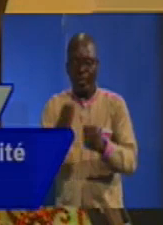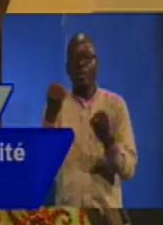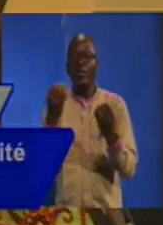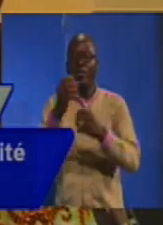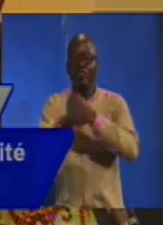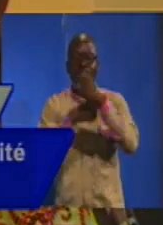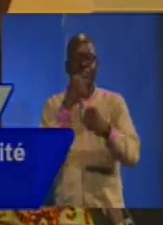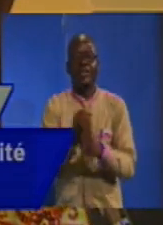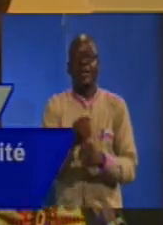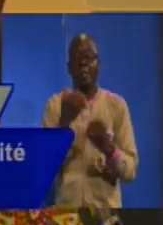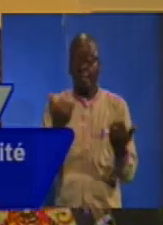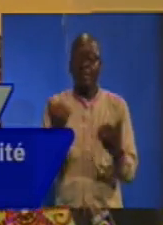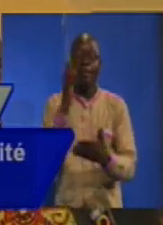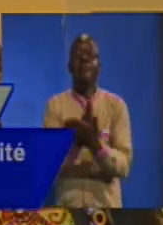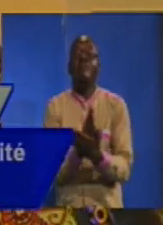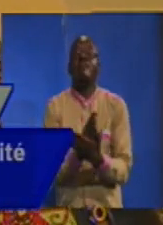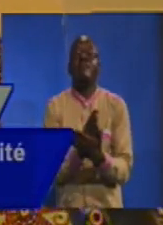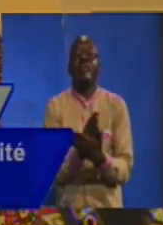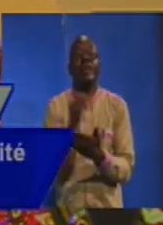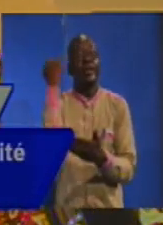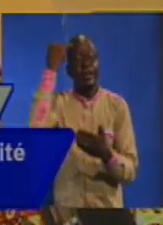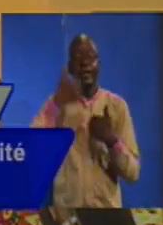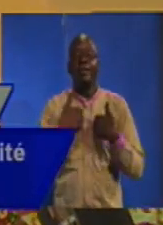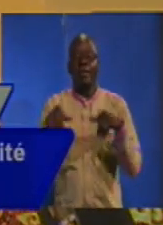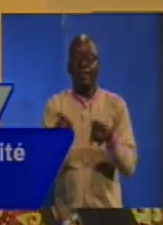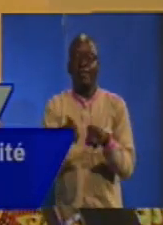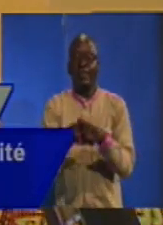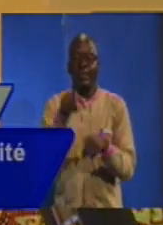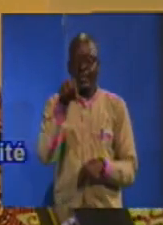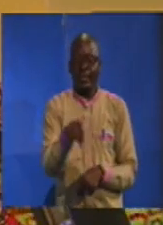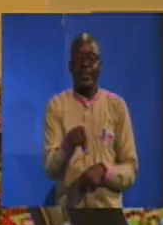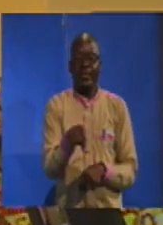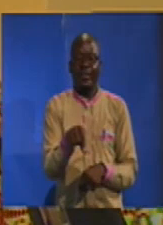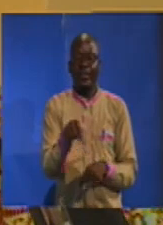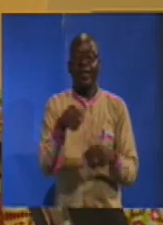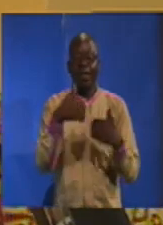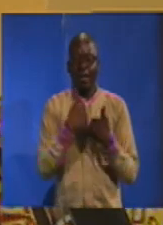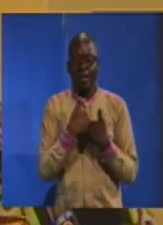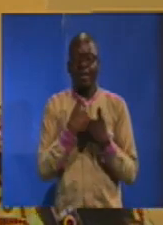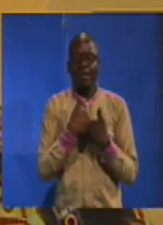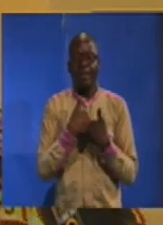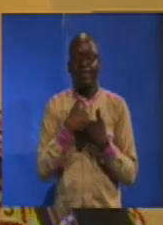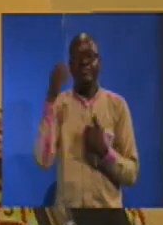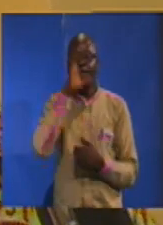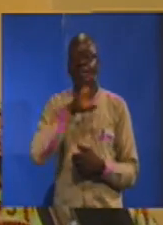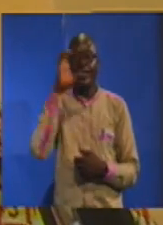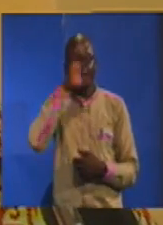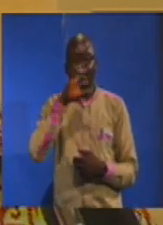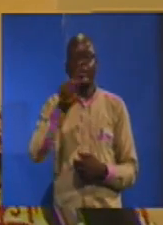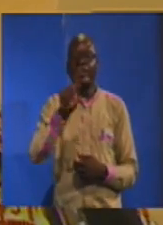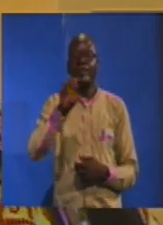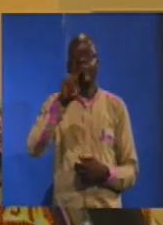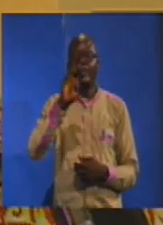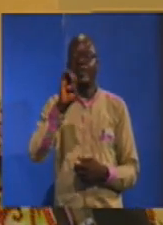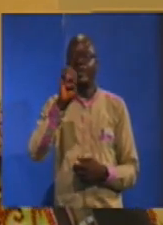bon, qui est maintenant suspendu. Il y a aussi que on a en recherche il y a